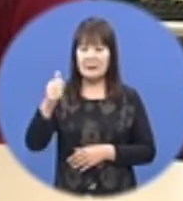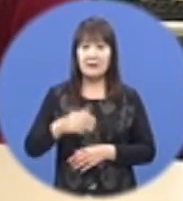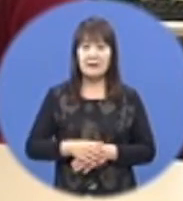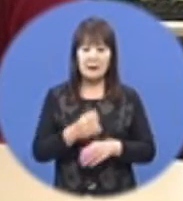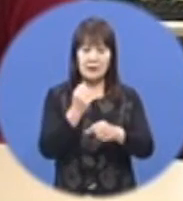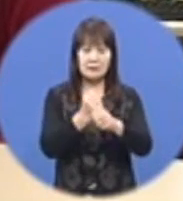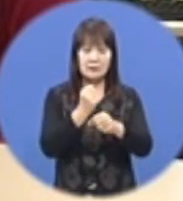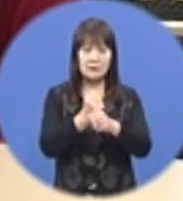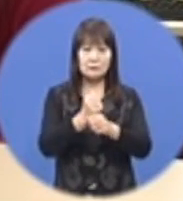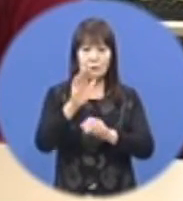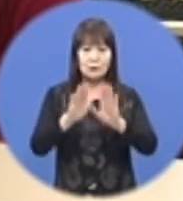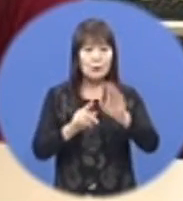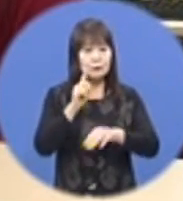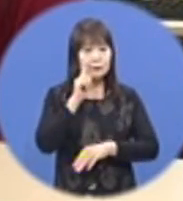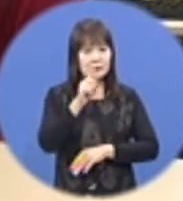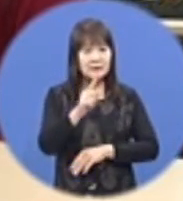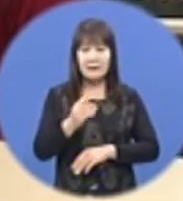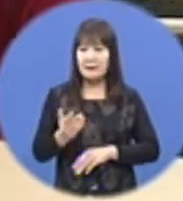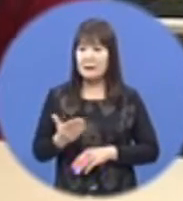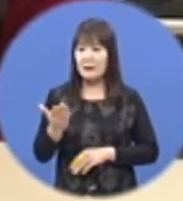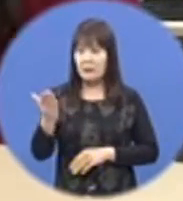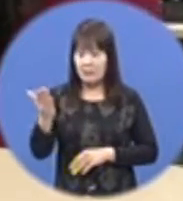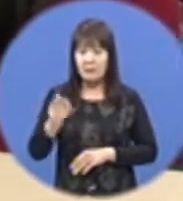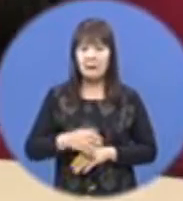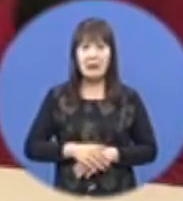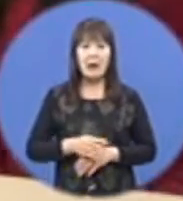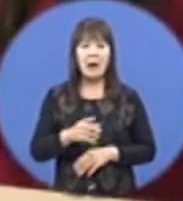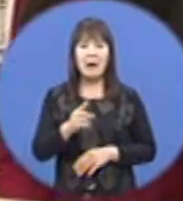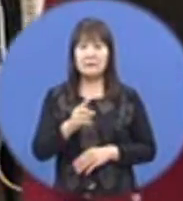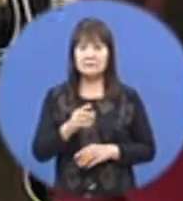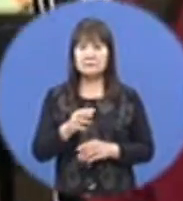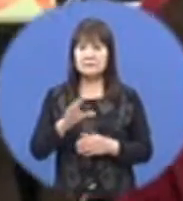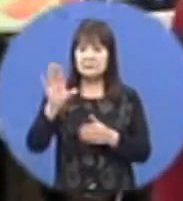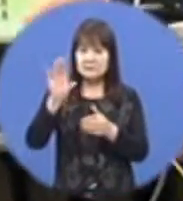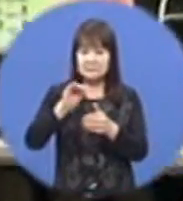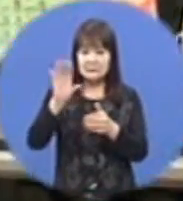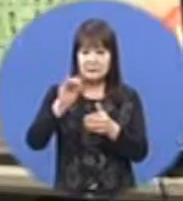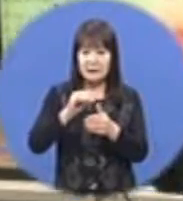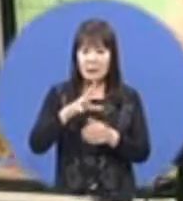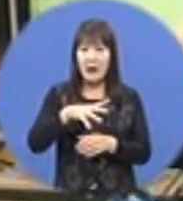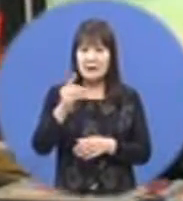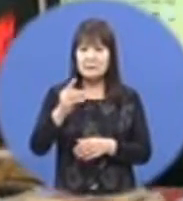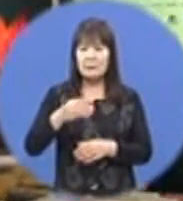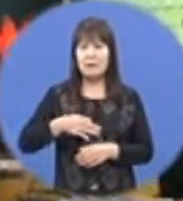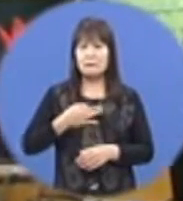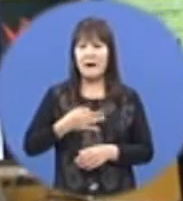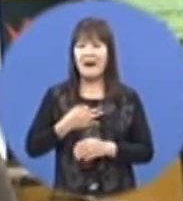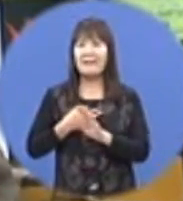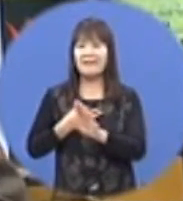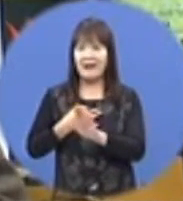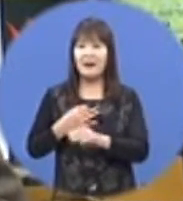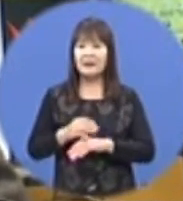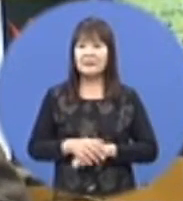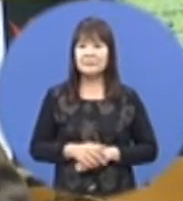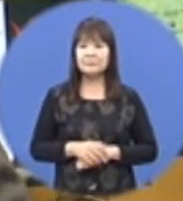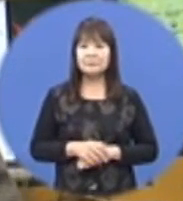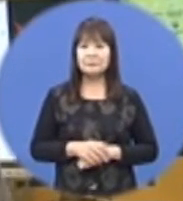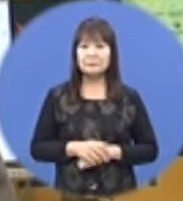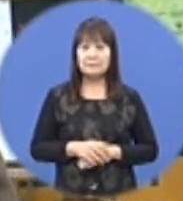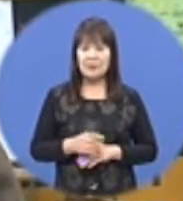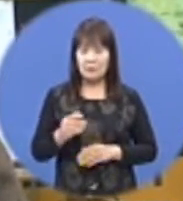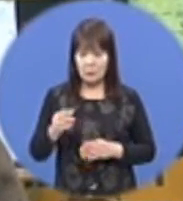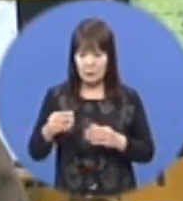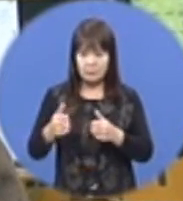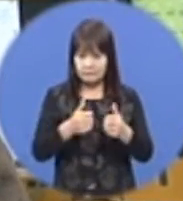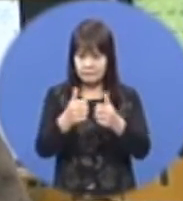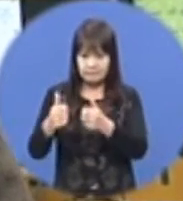のを見守っていていかがですか？ やっぱ初めの頃、撮影の初めの頃はちょっと不安な部分もいくつかあったんですけども、まあ、そのシーン重ねていく